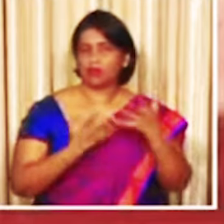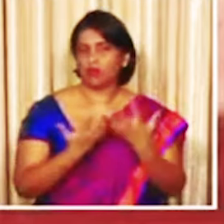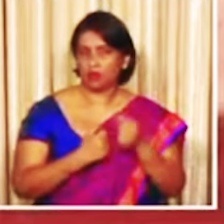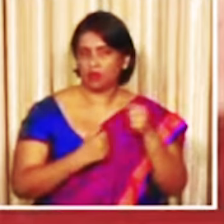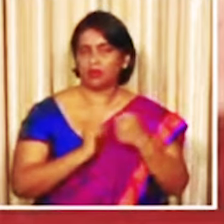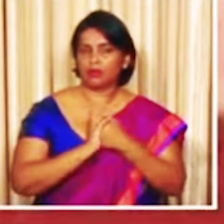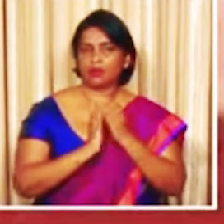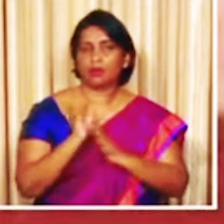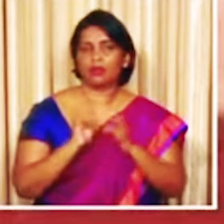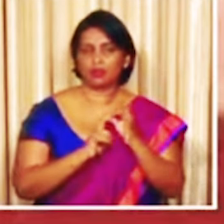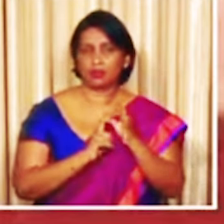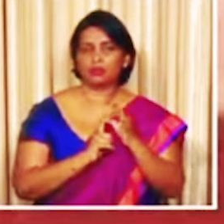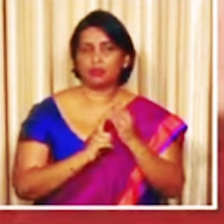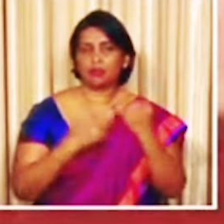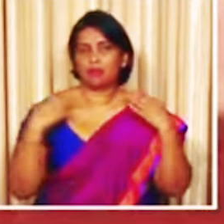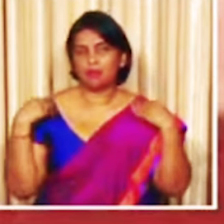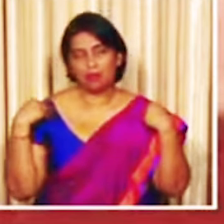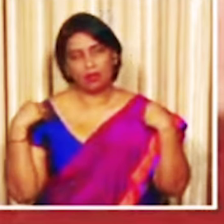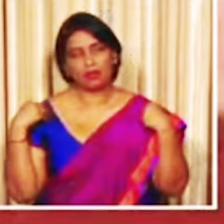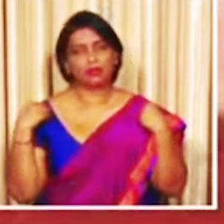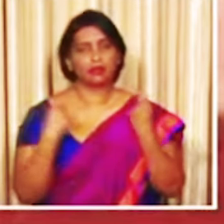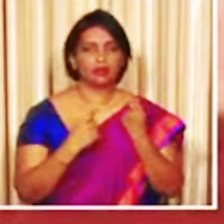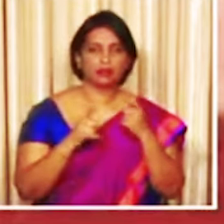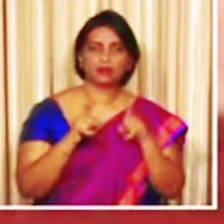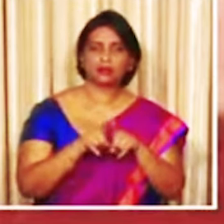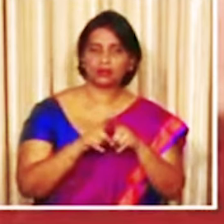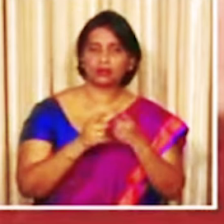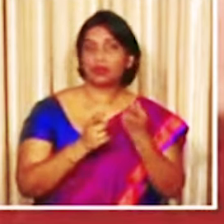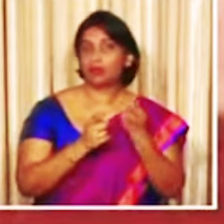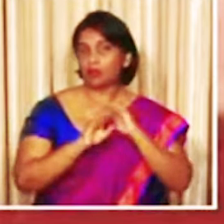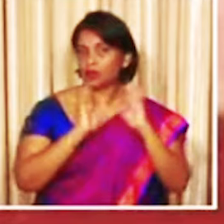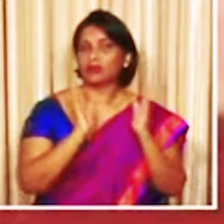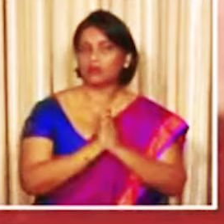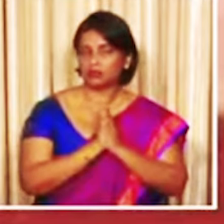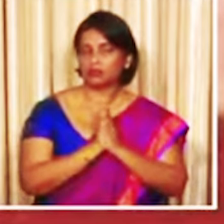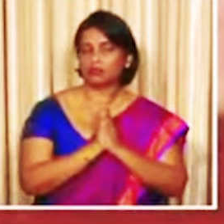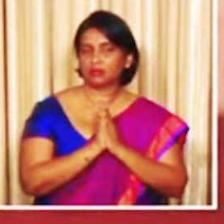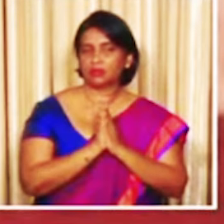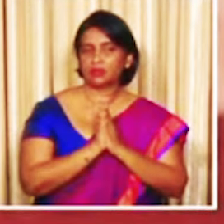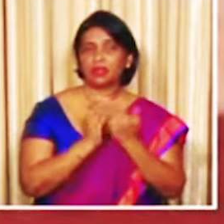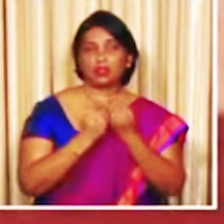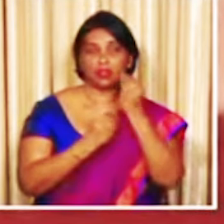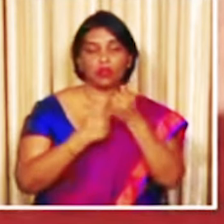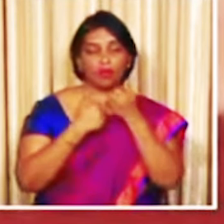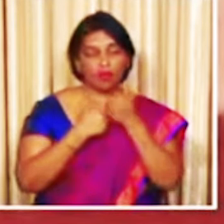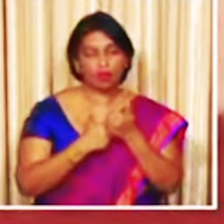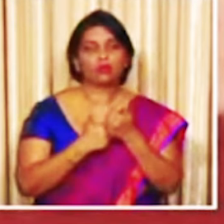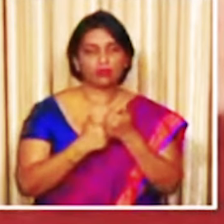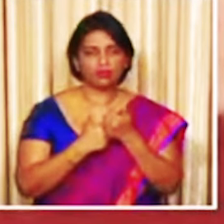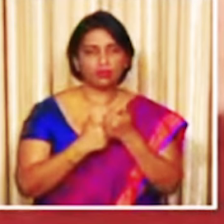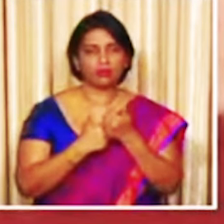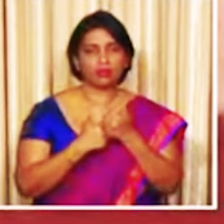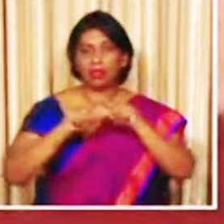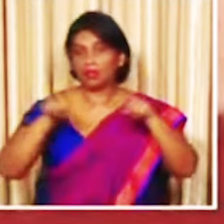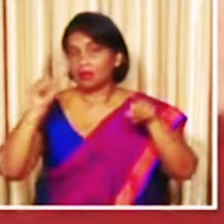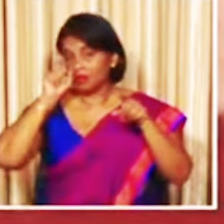ගරු මන්ත්‍රීතුමිය අපිට තියෙන පහසුකම් සහ ආර්ථිකමය වශයෙන් අපිට ලැබෙන ප්‍රතිපාදන සියල්ල මත දෙන්න පුළුවන් හොඳම ස්ථානය ඔබතුමිය අනික් වාට්ටු එක